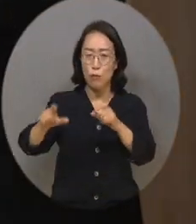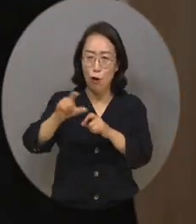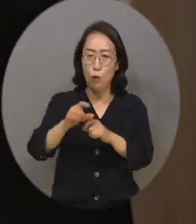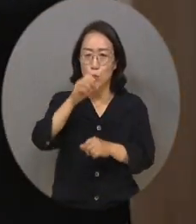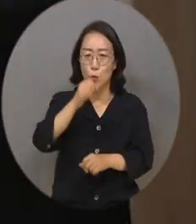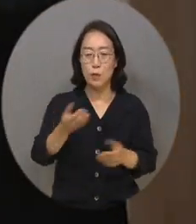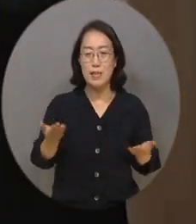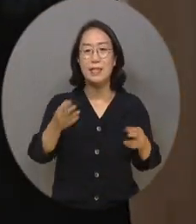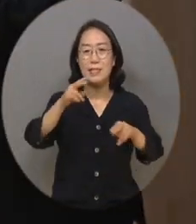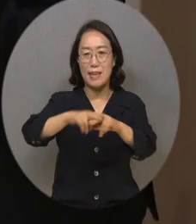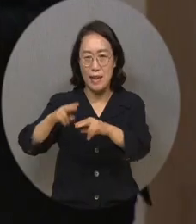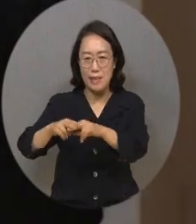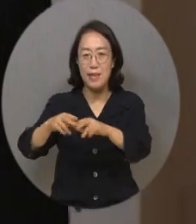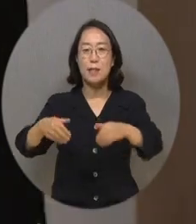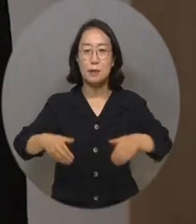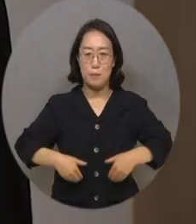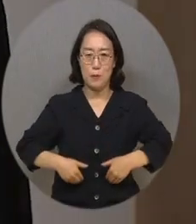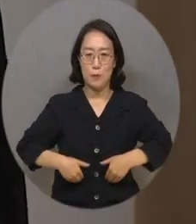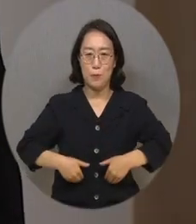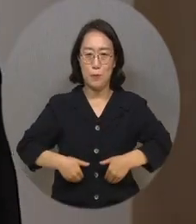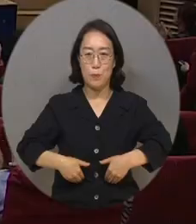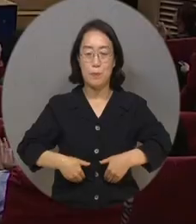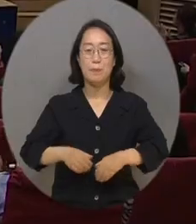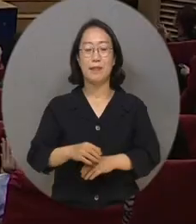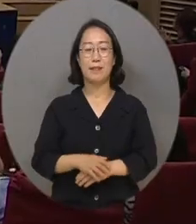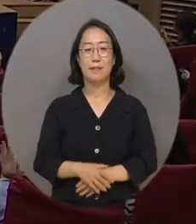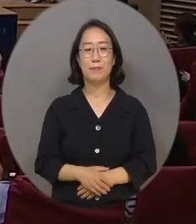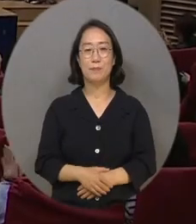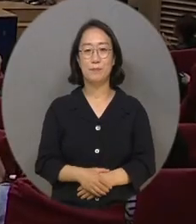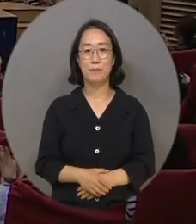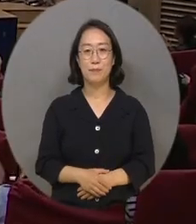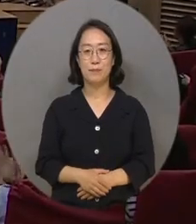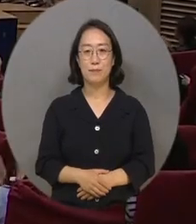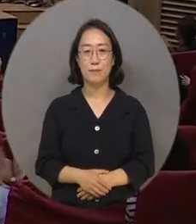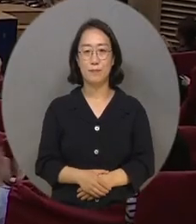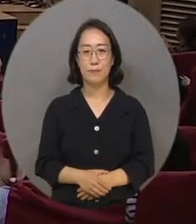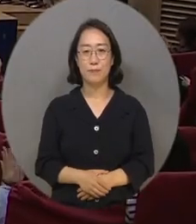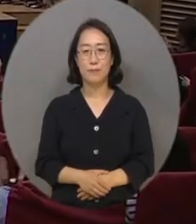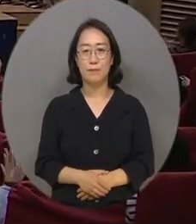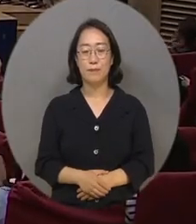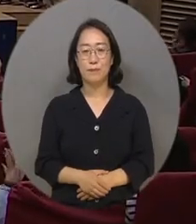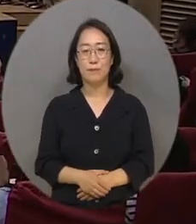양질의 일자리가 필요한 시점입니다. 복지TV 뉴스 최유라입니다.